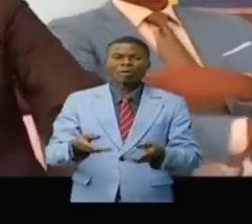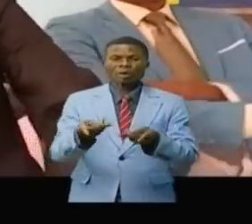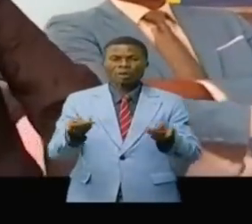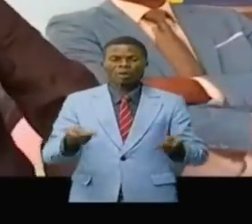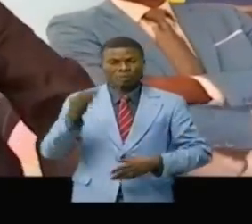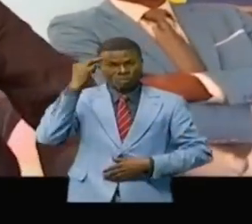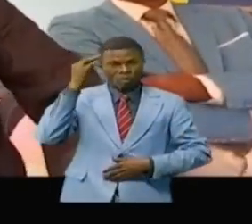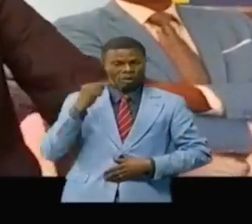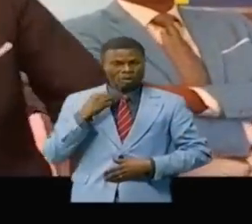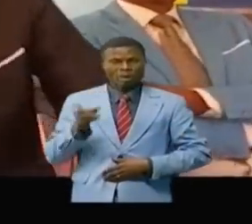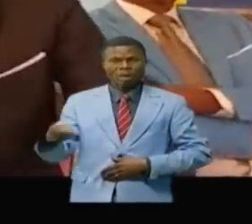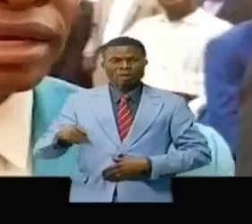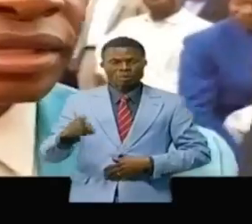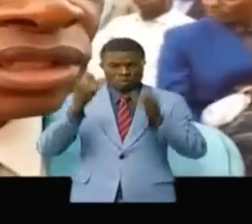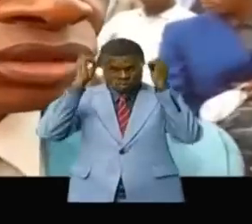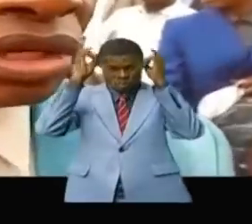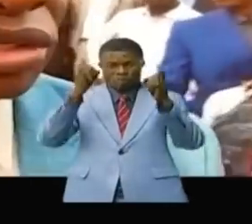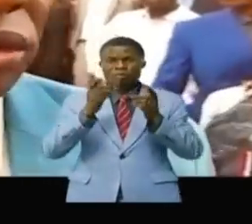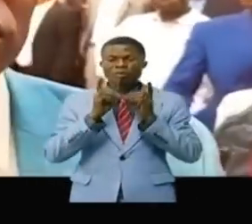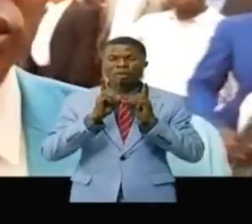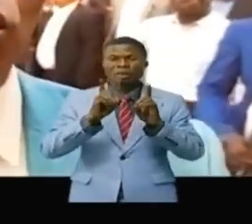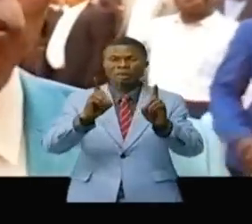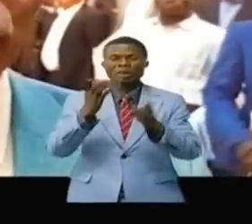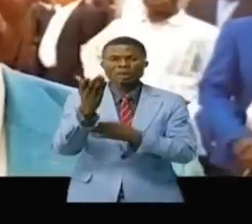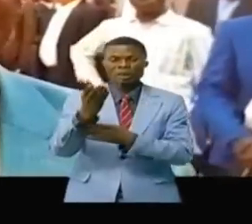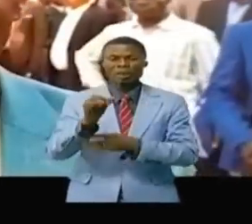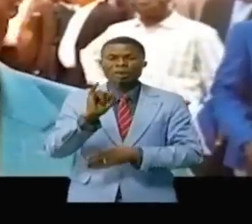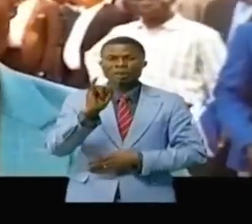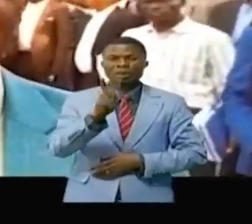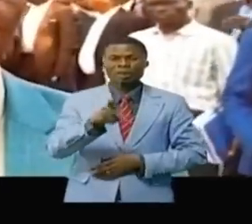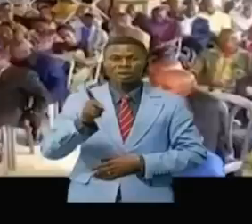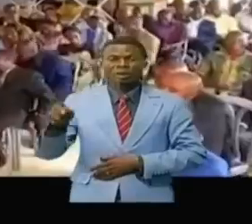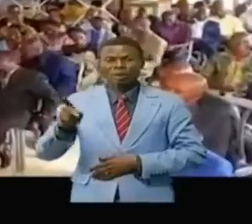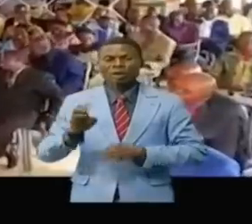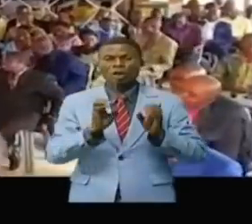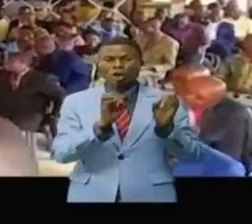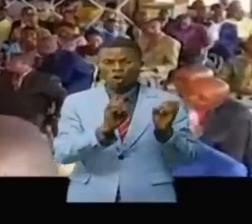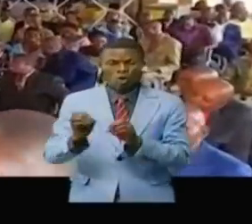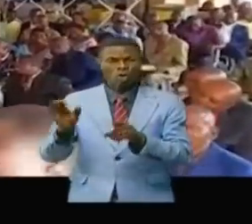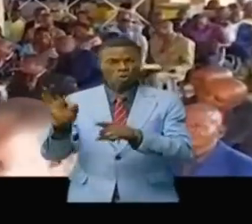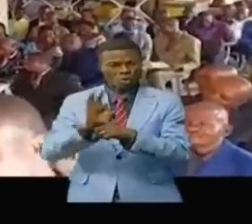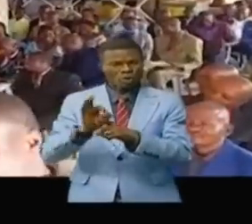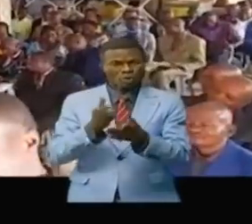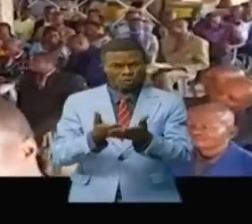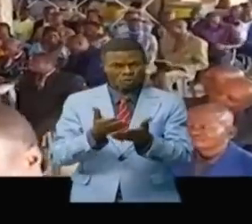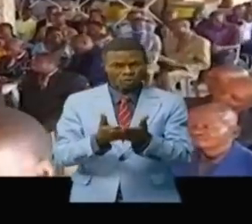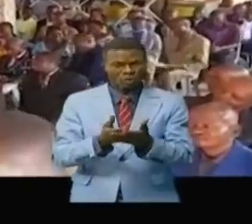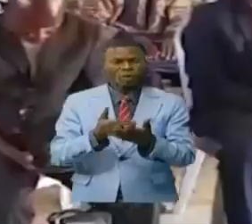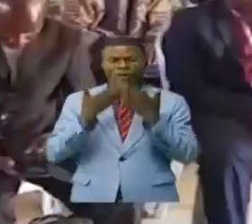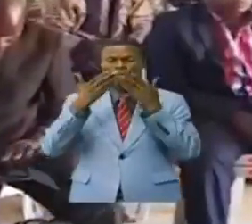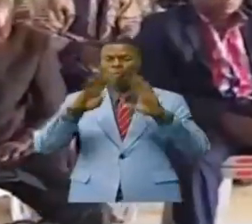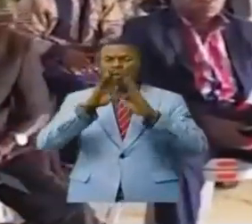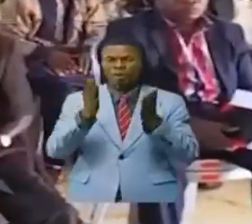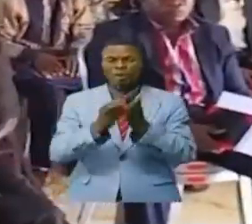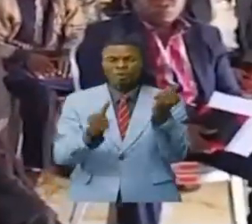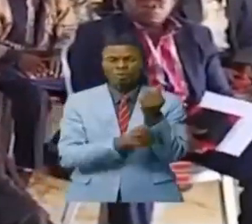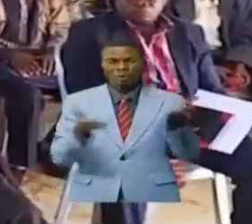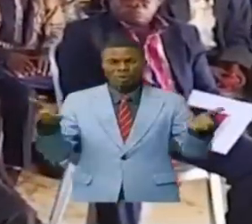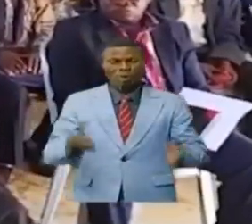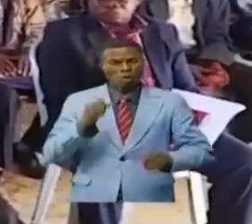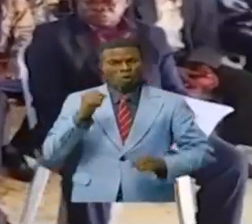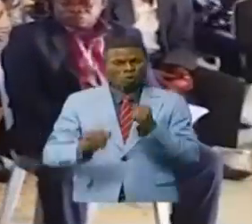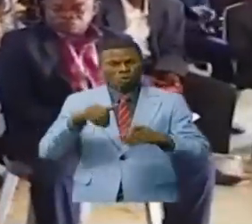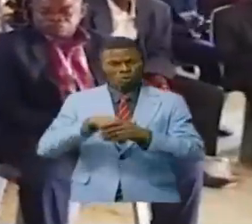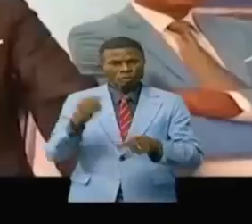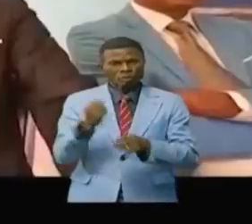provincial de l'éducation a dans son discours demandé à l'IPP de toujours organiser de tels ateliers. Il a en outre remercié tous les participants pour leur assiduité dans